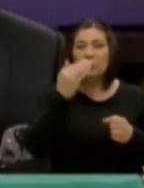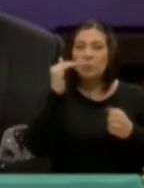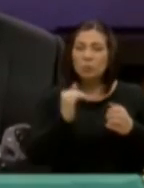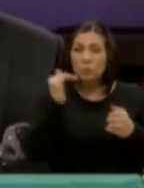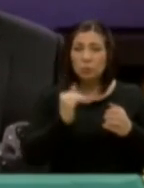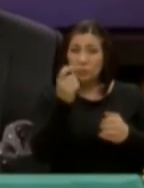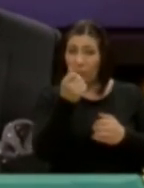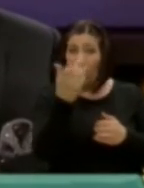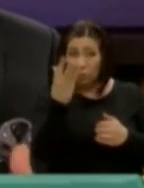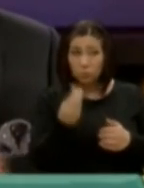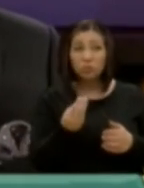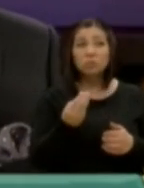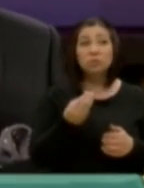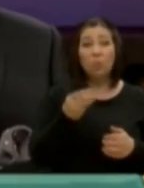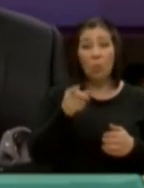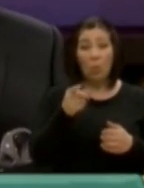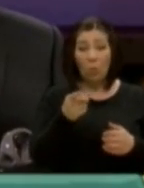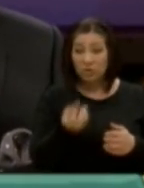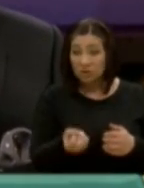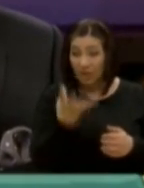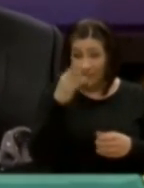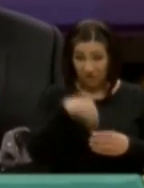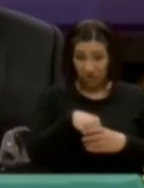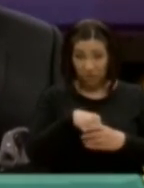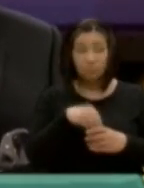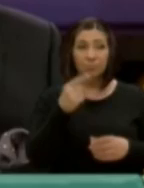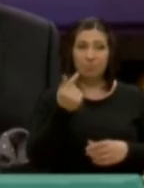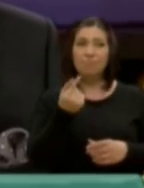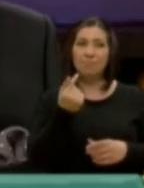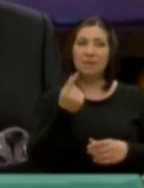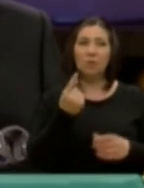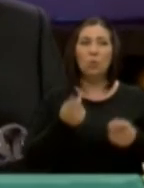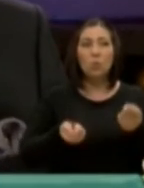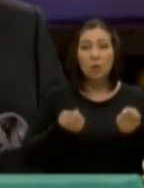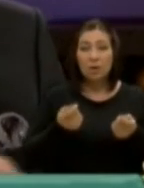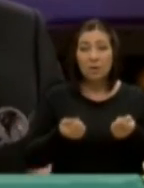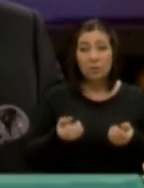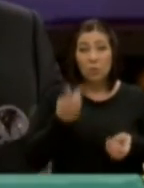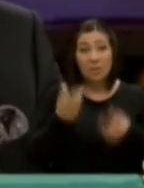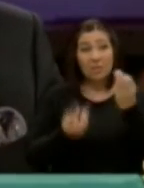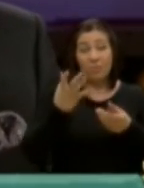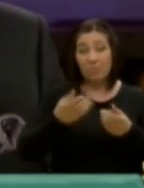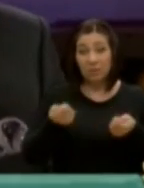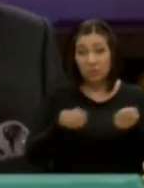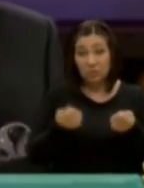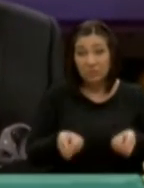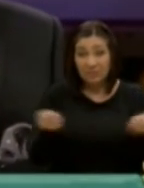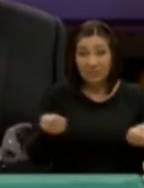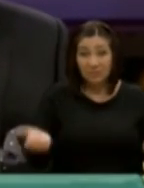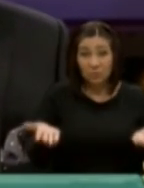ürün o meydana çıkarabilmek için biraz da üretimi de arttırmak gerekiyor. Ben kendi adıma konuşmuş